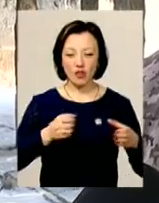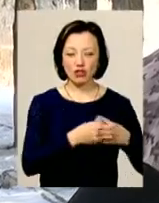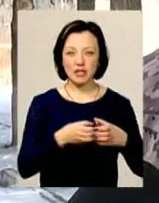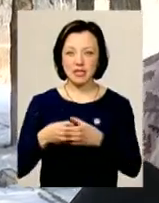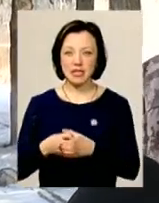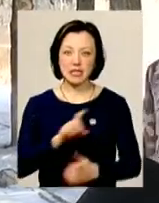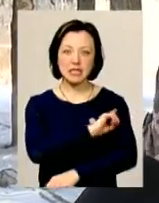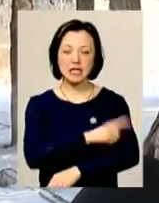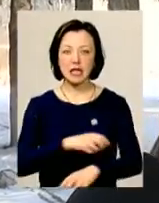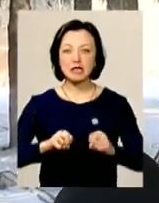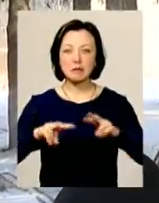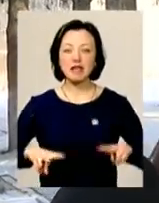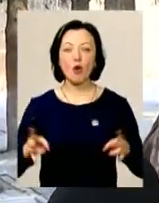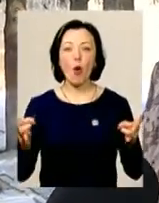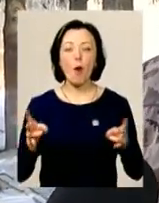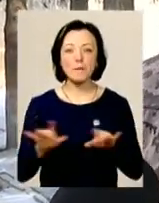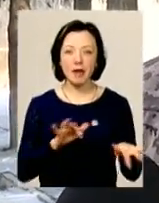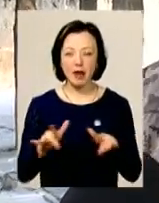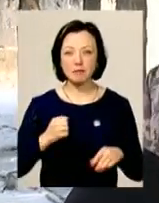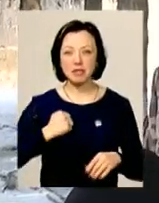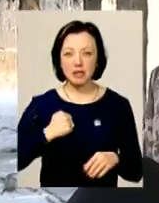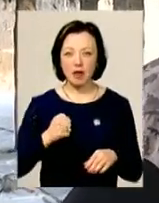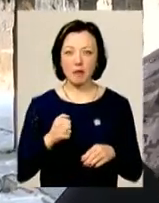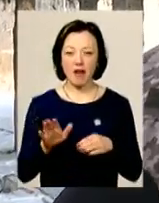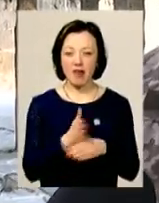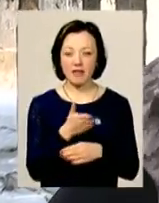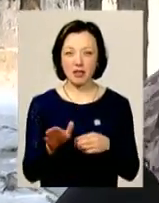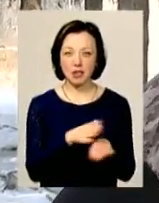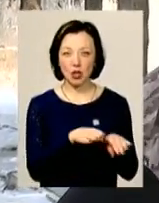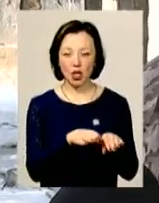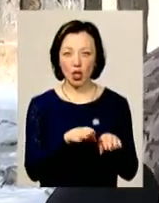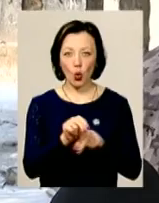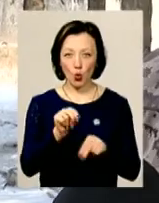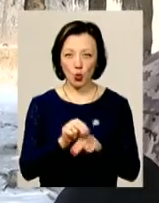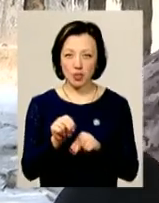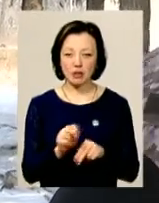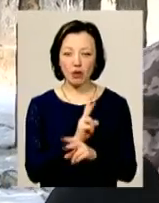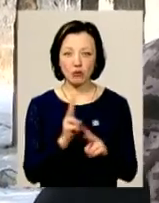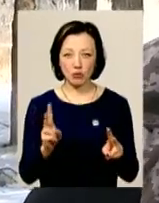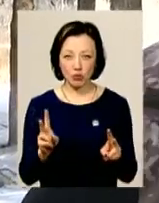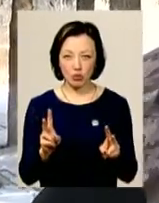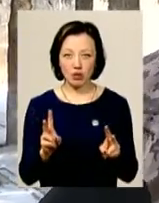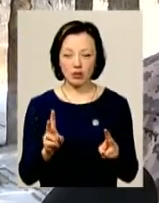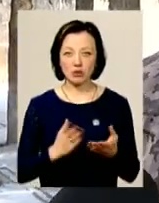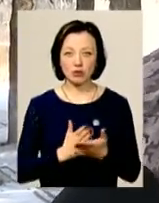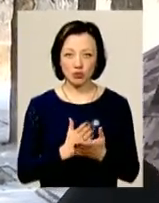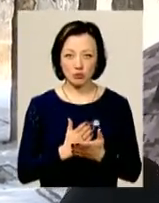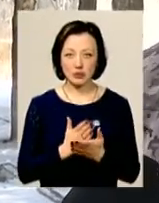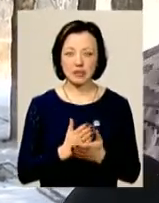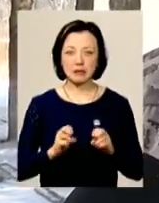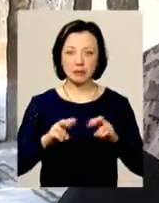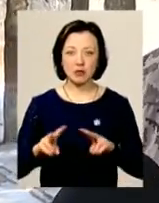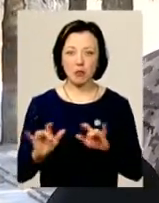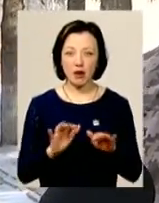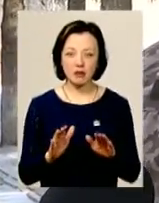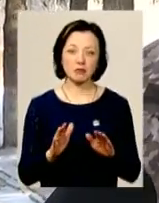сил спеціальних операцій. Ті бійці, які проходять кваліфікаційний курс, саме ті, що проходять службу в силах спеціальних